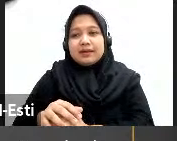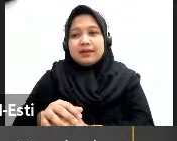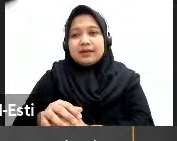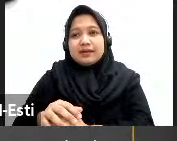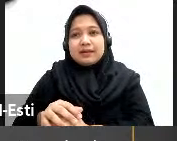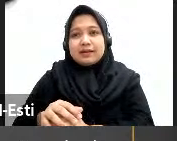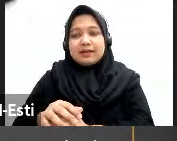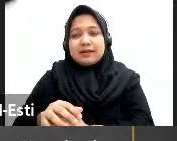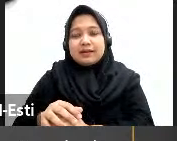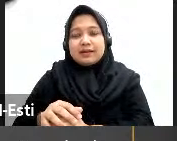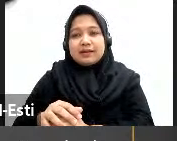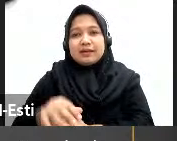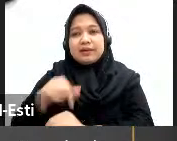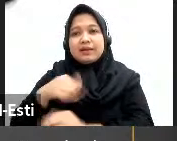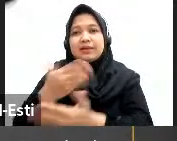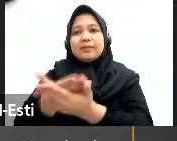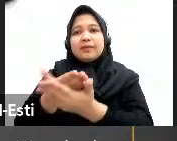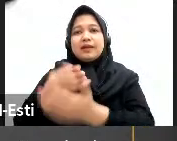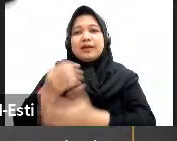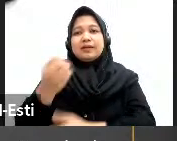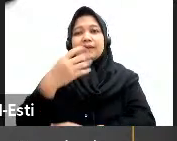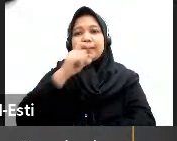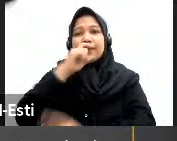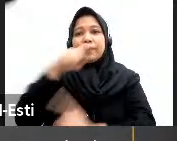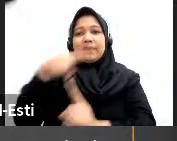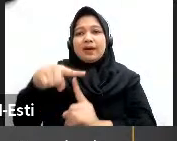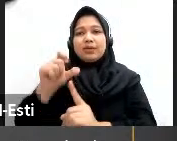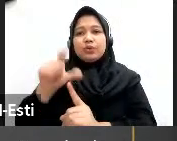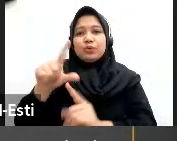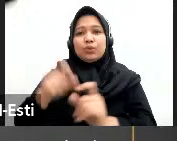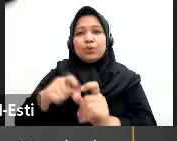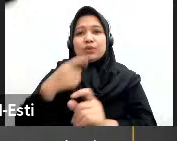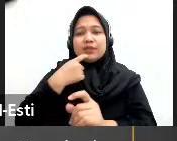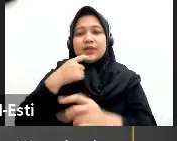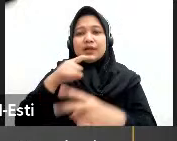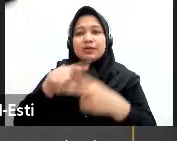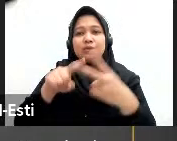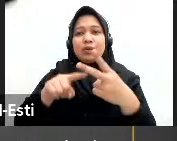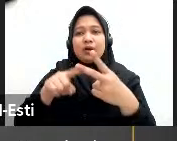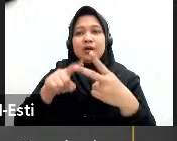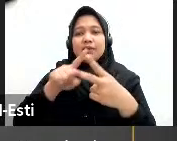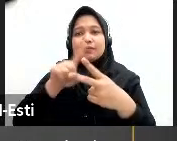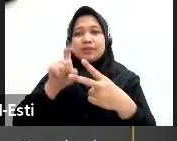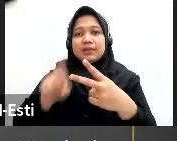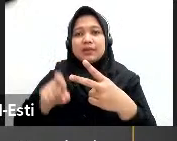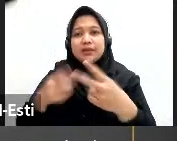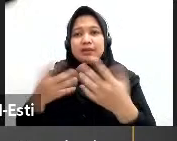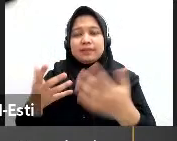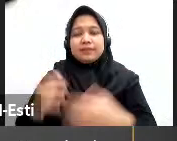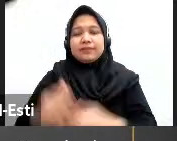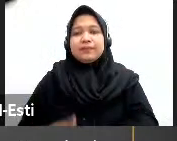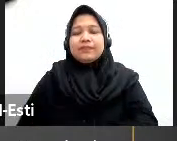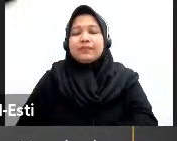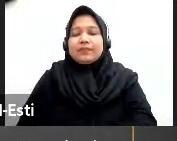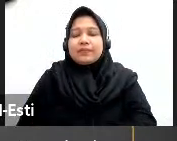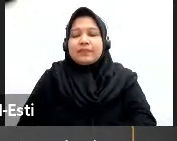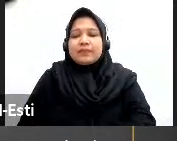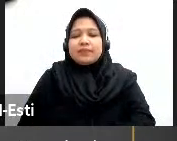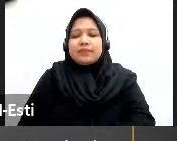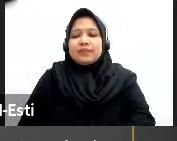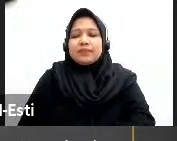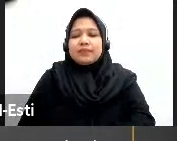kami juga ingin minta tanggapan dari bapak tulus soal blok pertanyaan yang sudah kita terima dia menonton nih